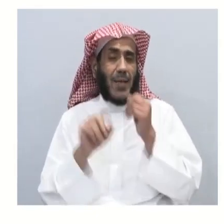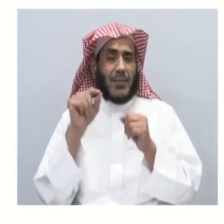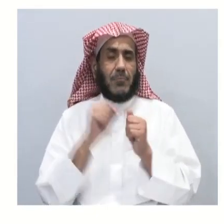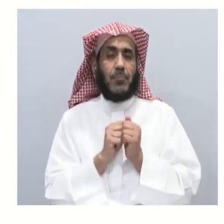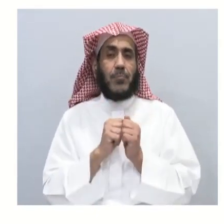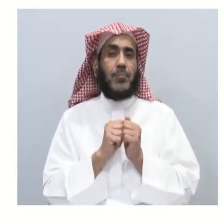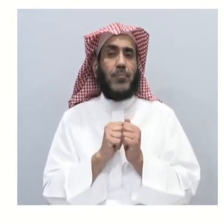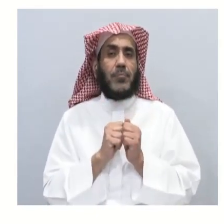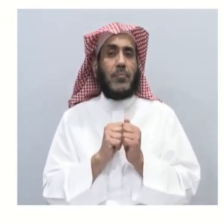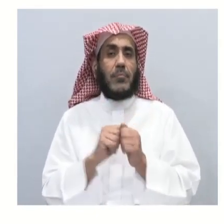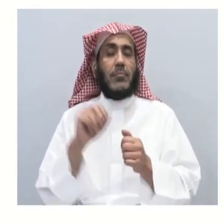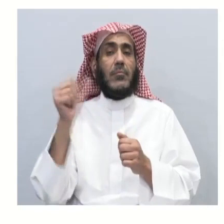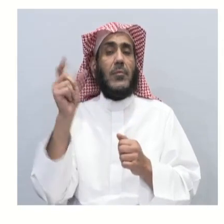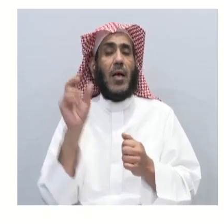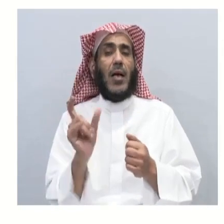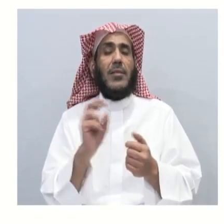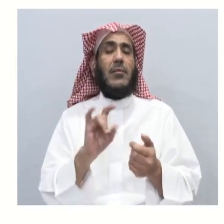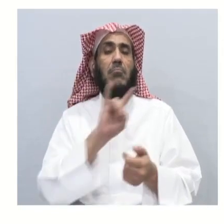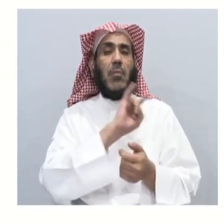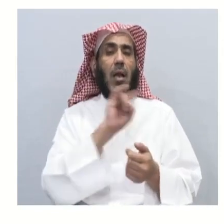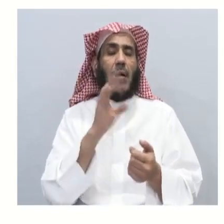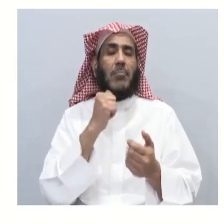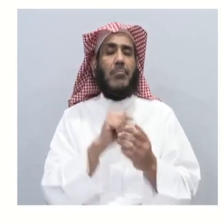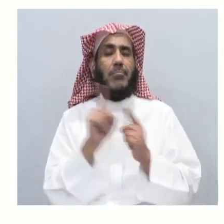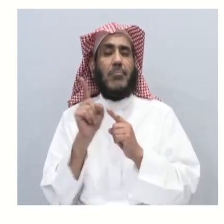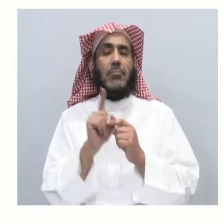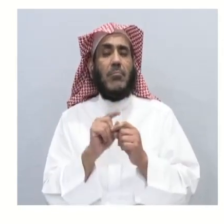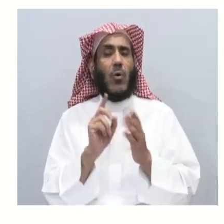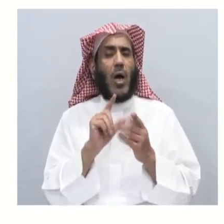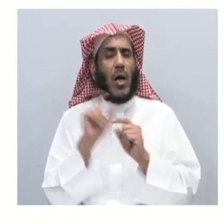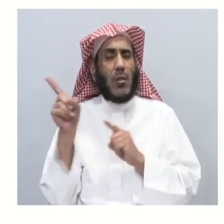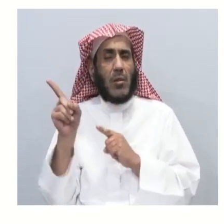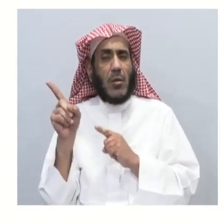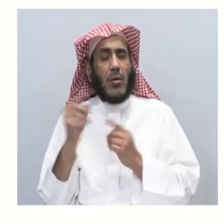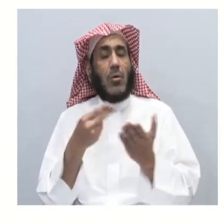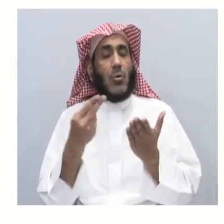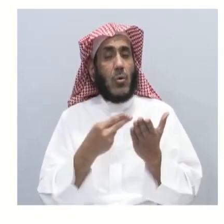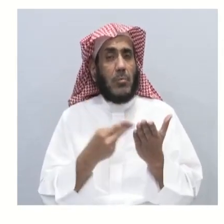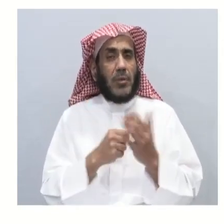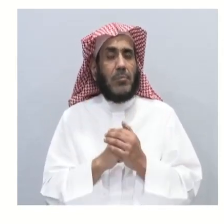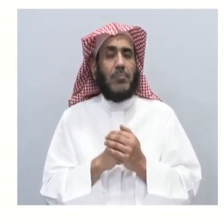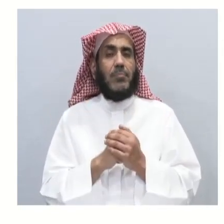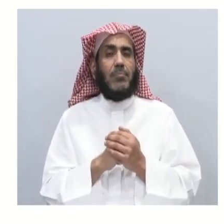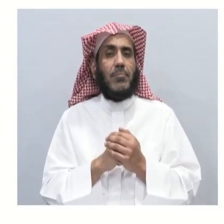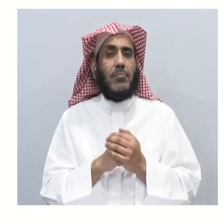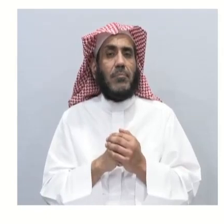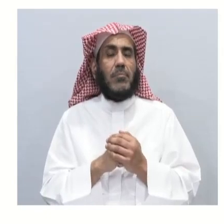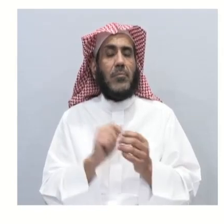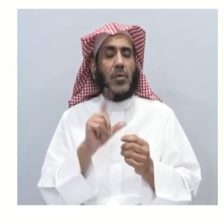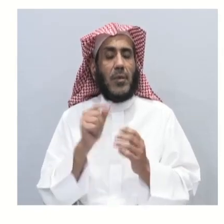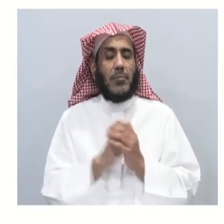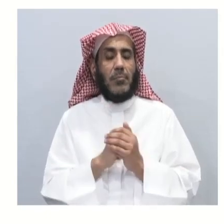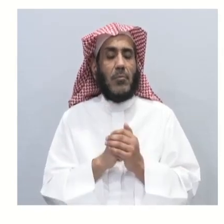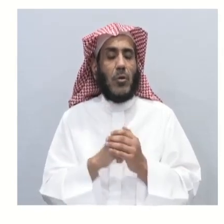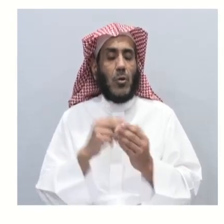أحسنتم، أن لا، نلاحظ أنها كتبت بهذا الشكل الصحيح،